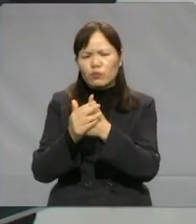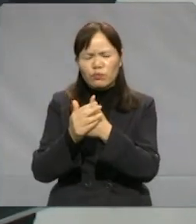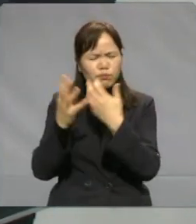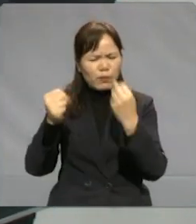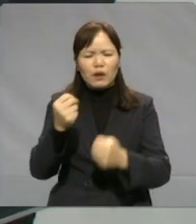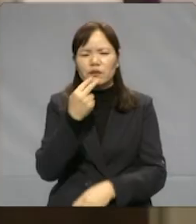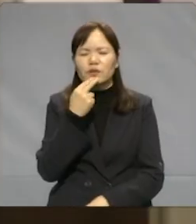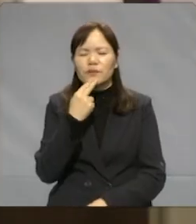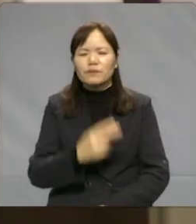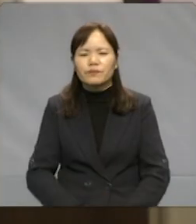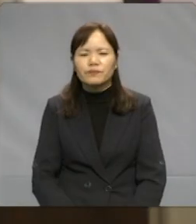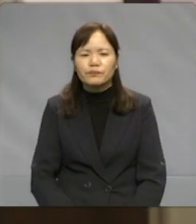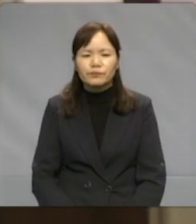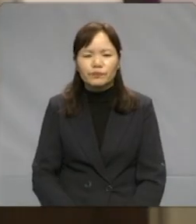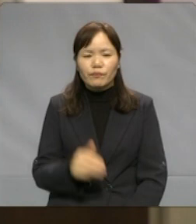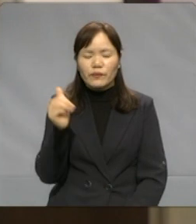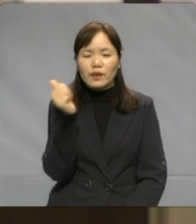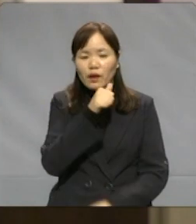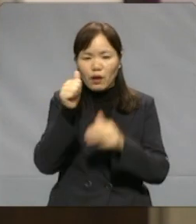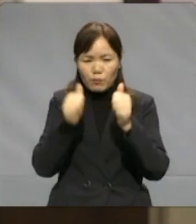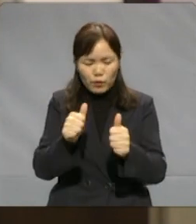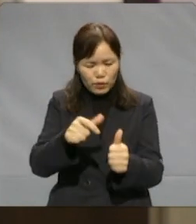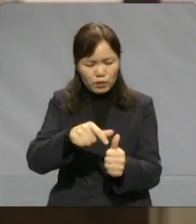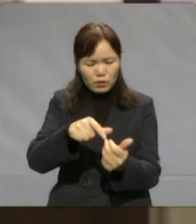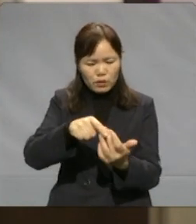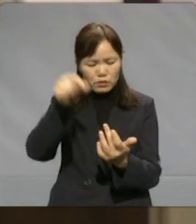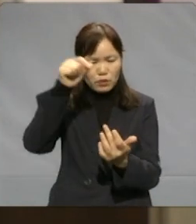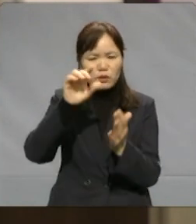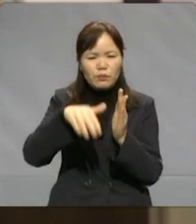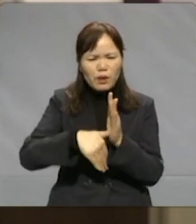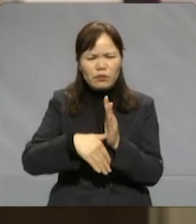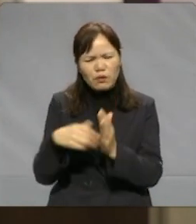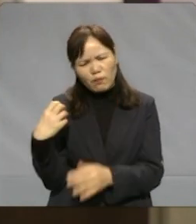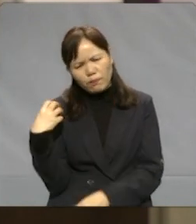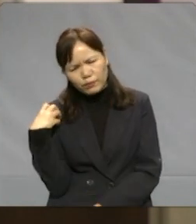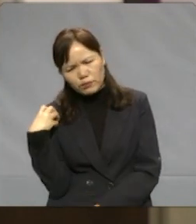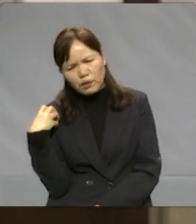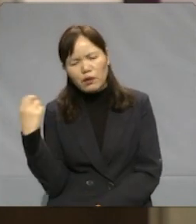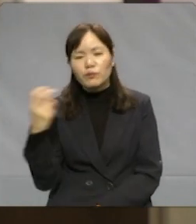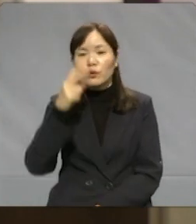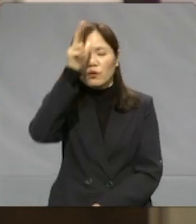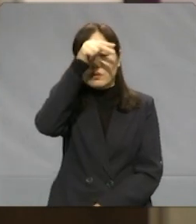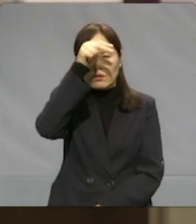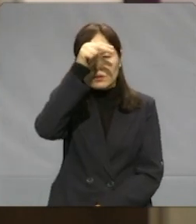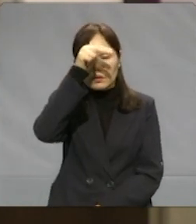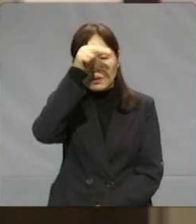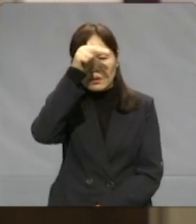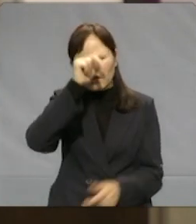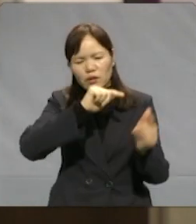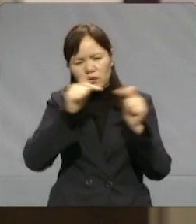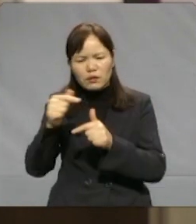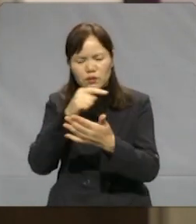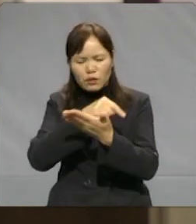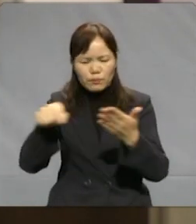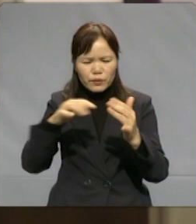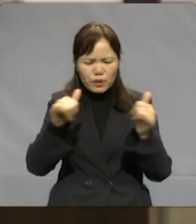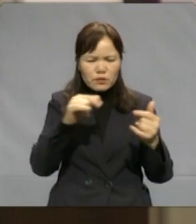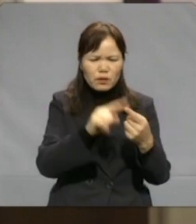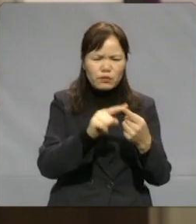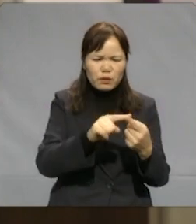겁니다. 법률 대리인을 선임하기에도 좀 부담스럽고 또 수사기관에서